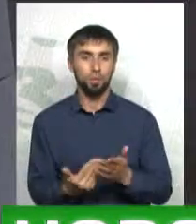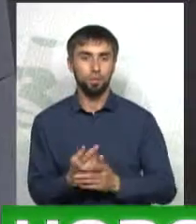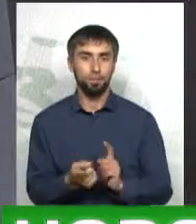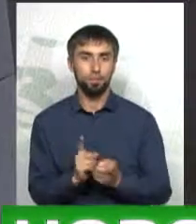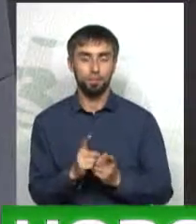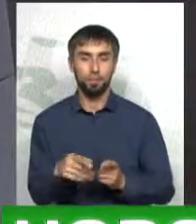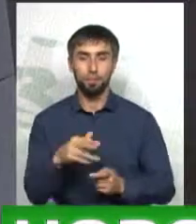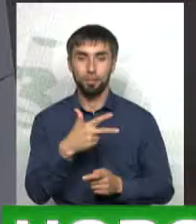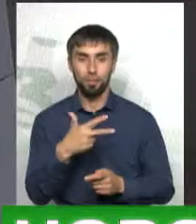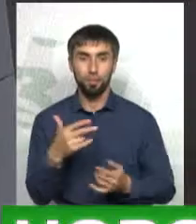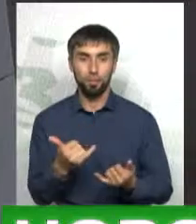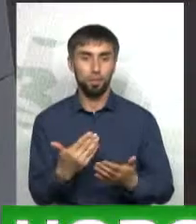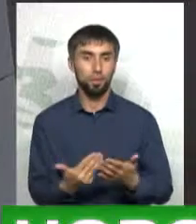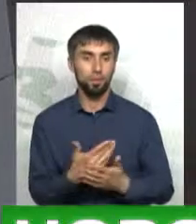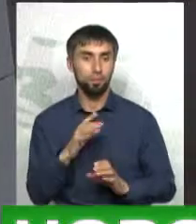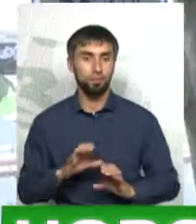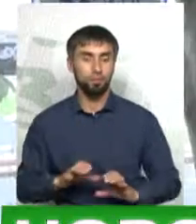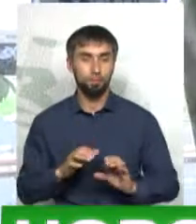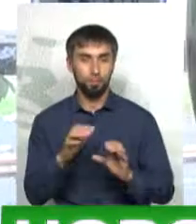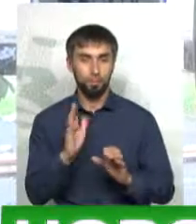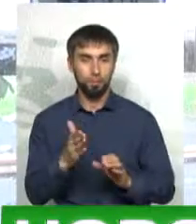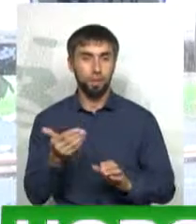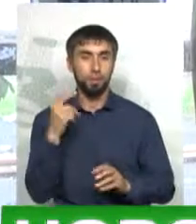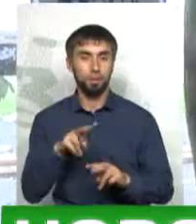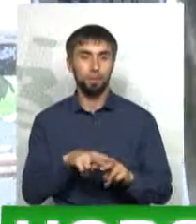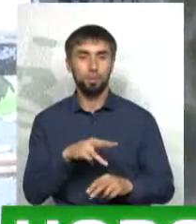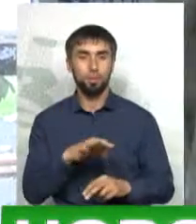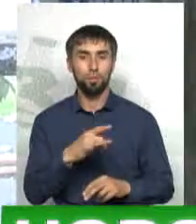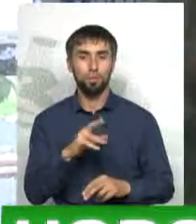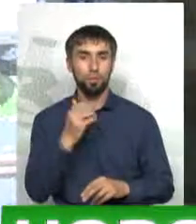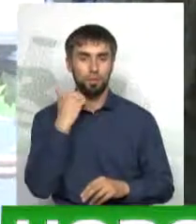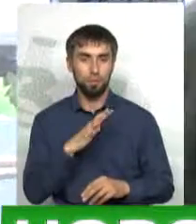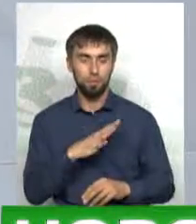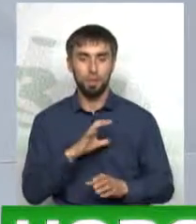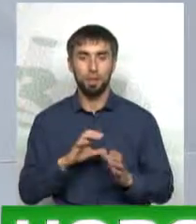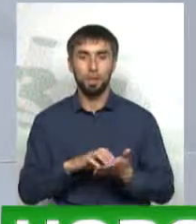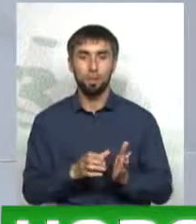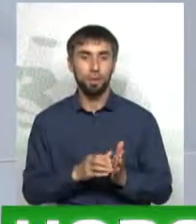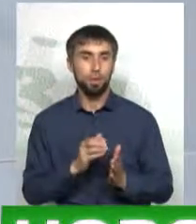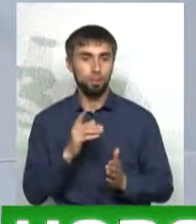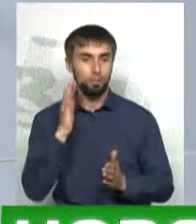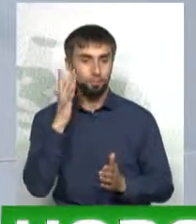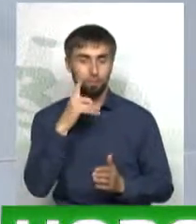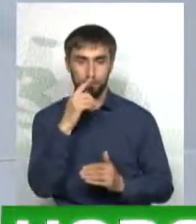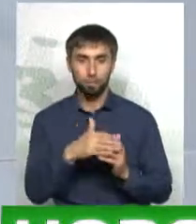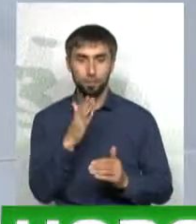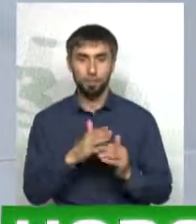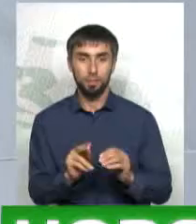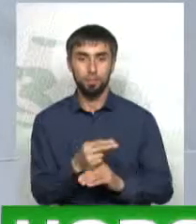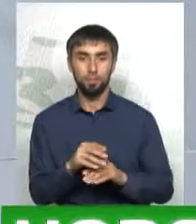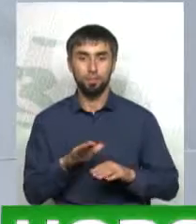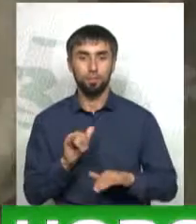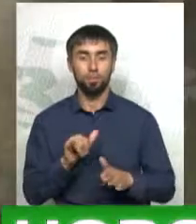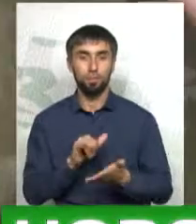На всех трех этажах теперь новое плиточное покрытие. Раньше здесь была старая мозаика. В кабинетах намерены ближе к завершению ремонта